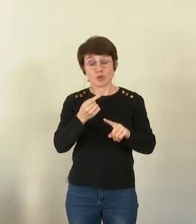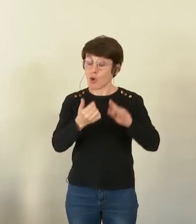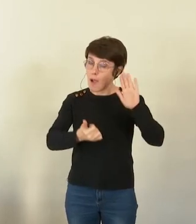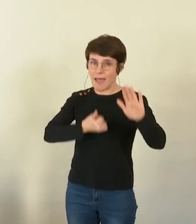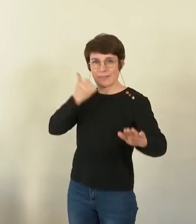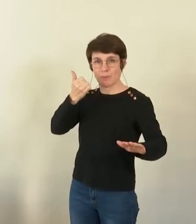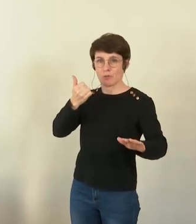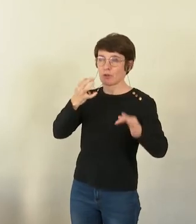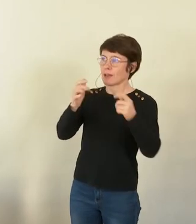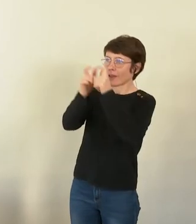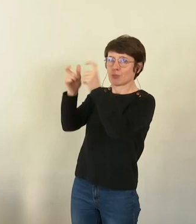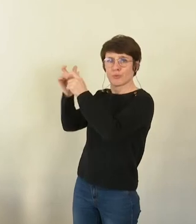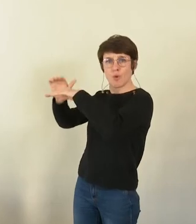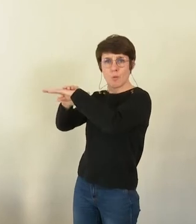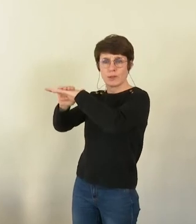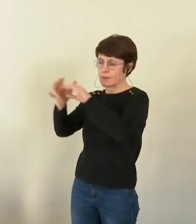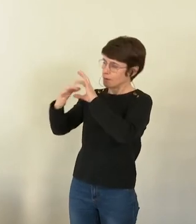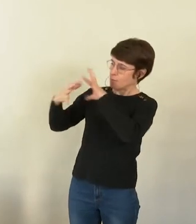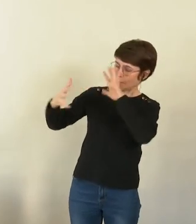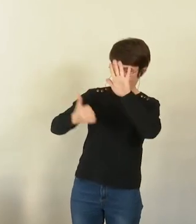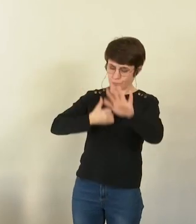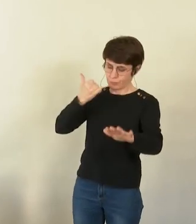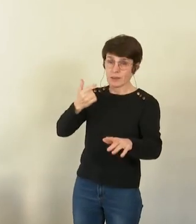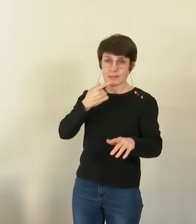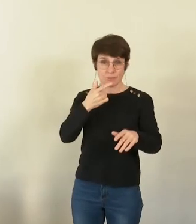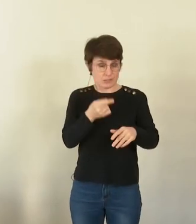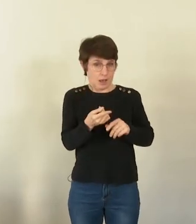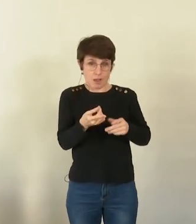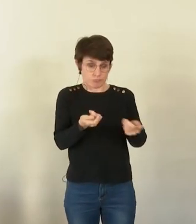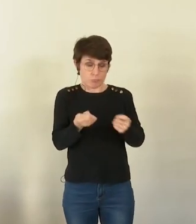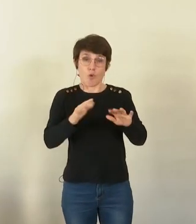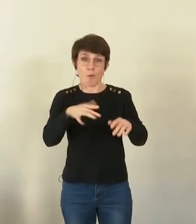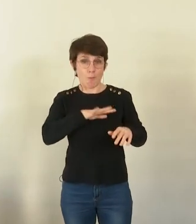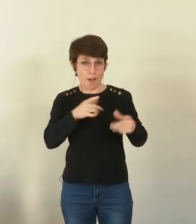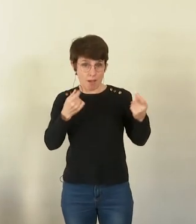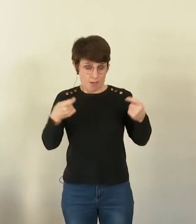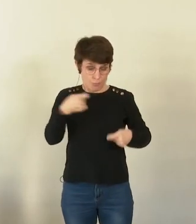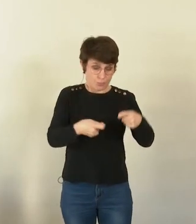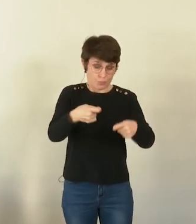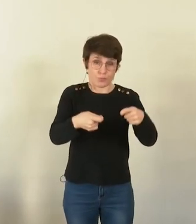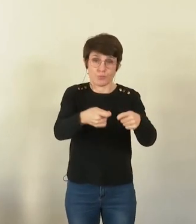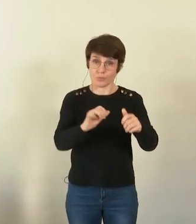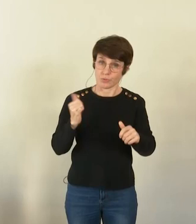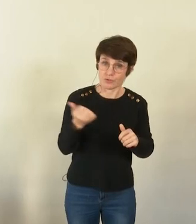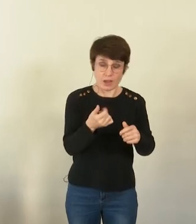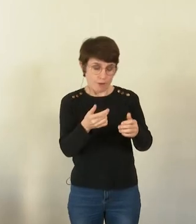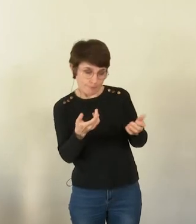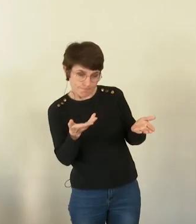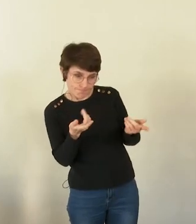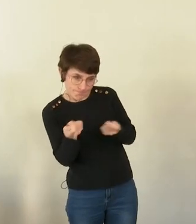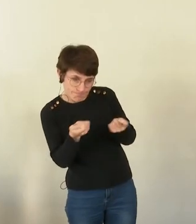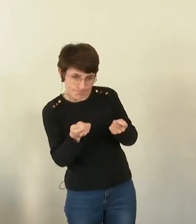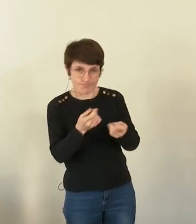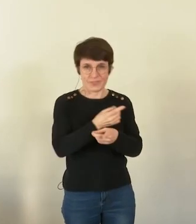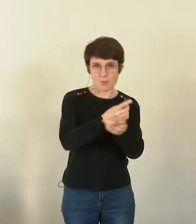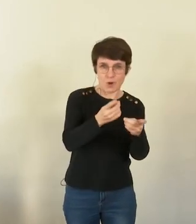des institutions politiques ce sont les cotisantes et les cotisants qui décident démocratiquement de la manière dont elles s'organise ici le